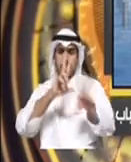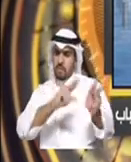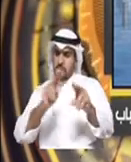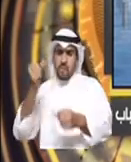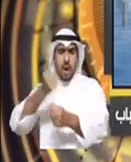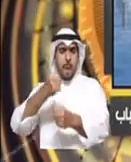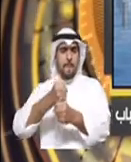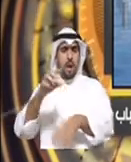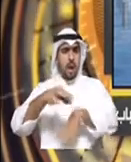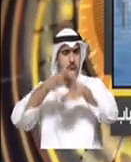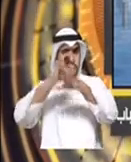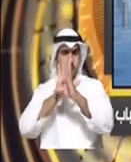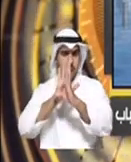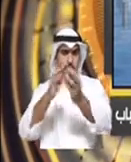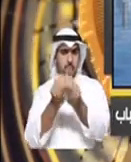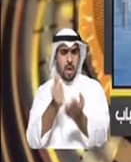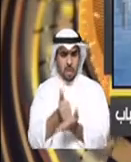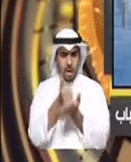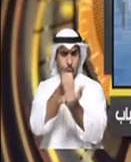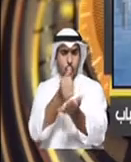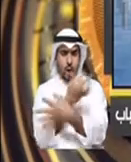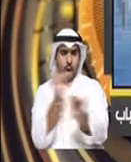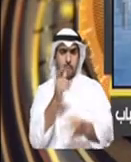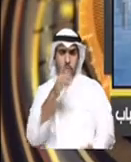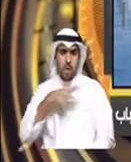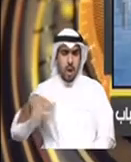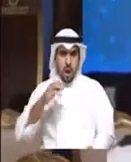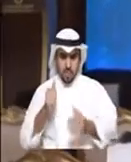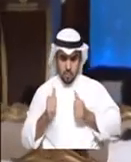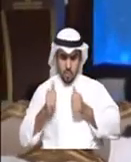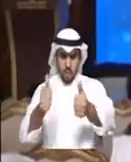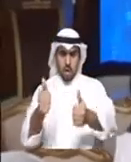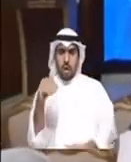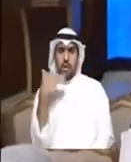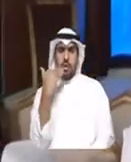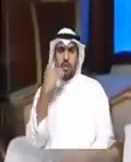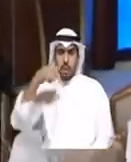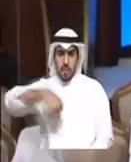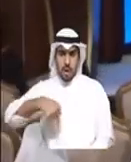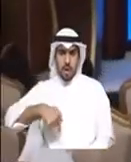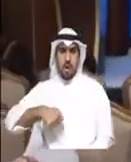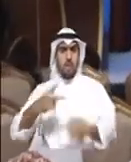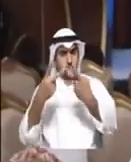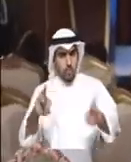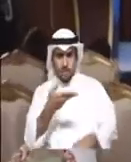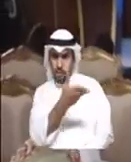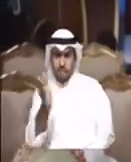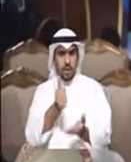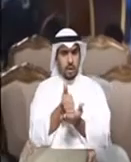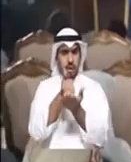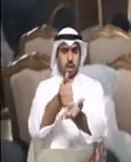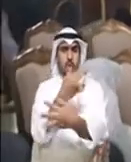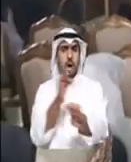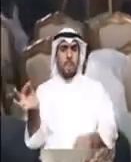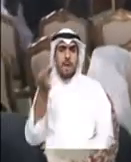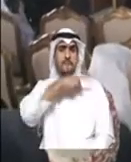من شبابنا، وهذا ما لمسناه إحنا أيضا من المبادرات اللي يتقدمون لنا كشباب في مبادرات غير ربحية،